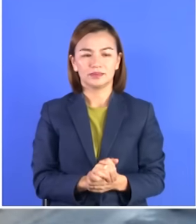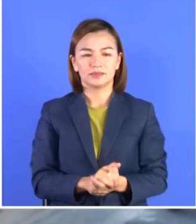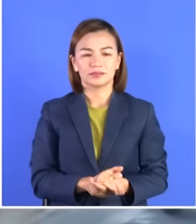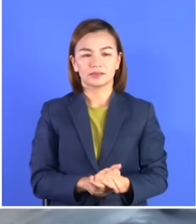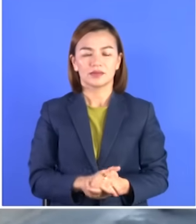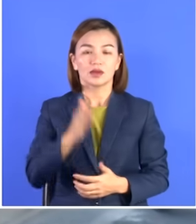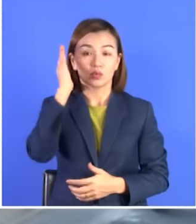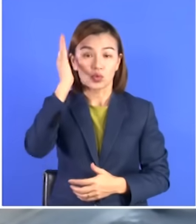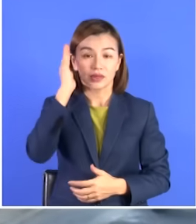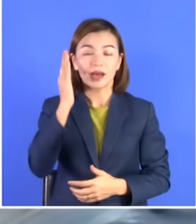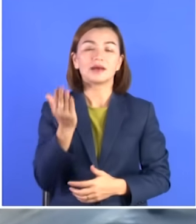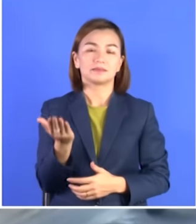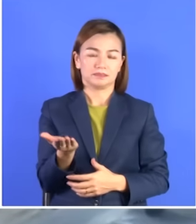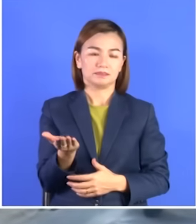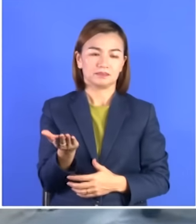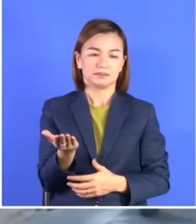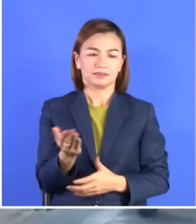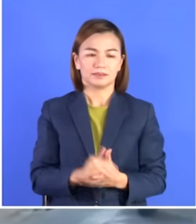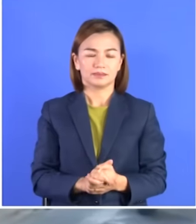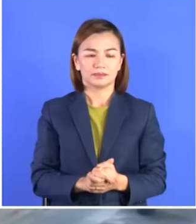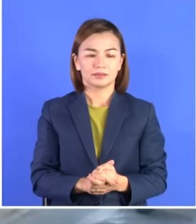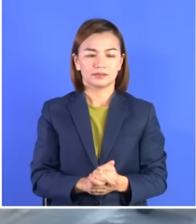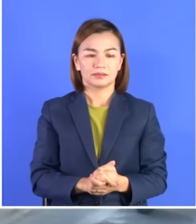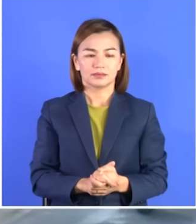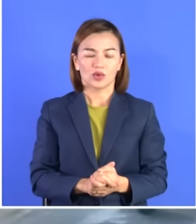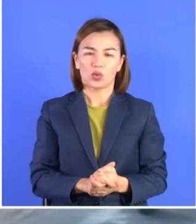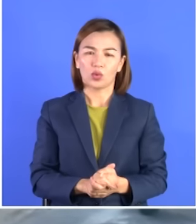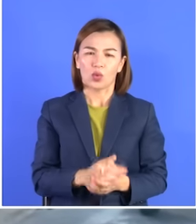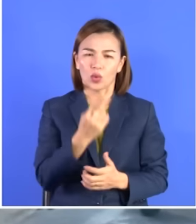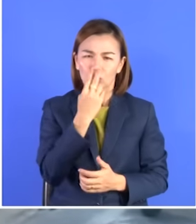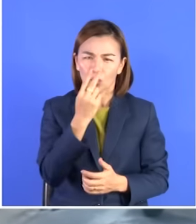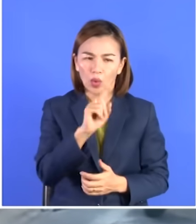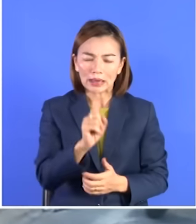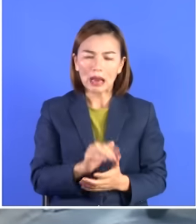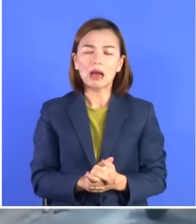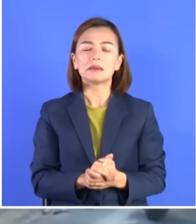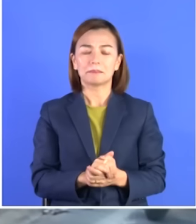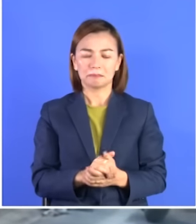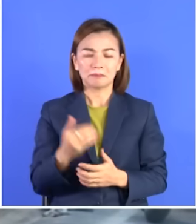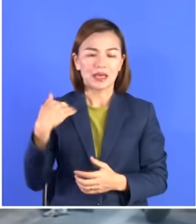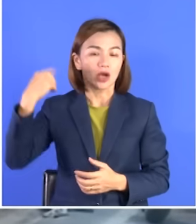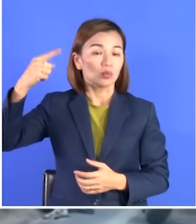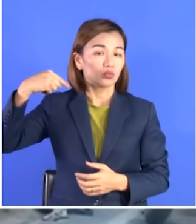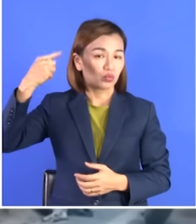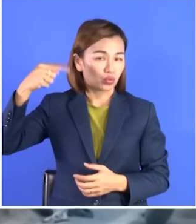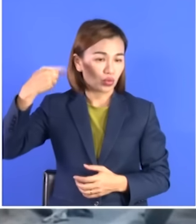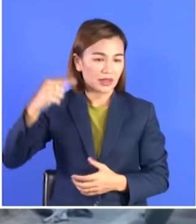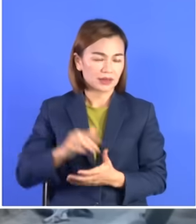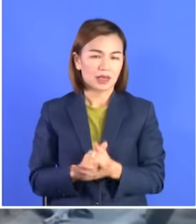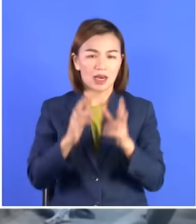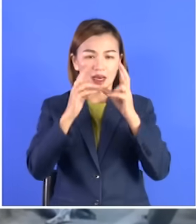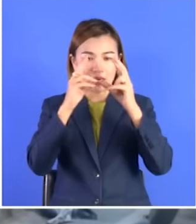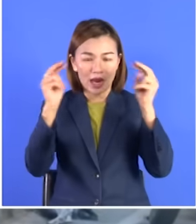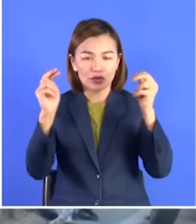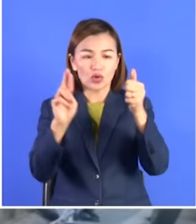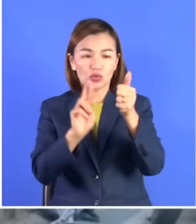ฝ่ายชายนะเออนี่บอกกดูเหมือนว่านน้ำใจเป็นทะเลเลยอืนางสาวปีวราจริเมโทรองนายกเทศบาล